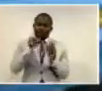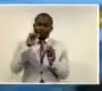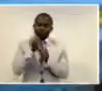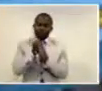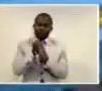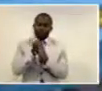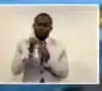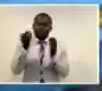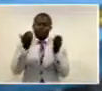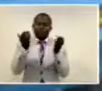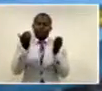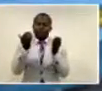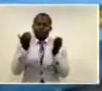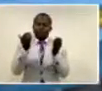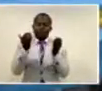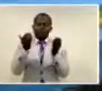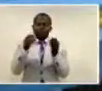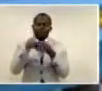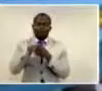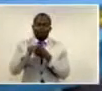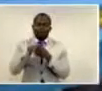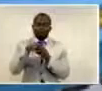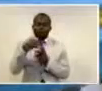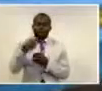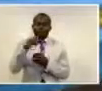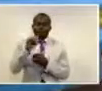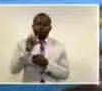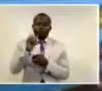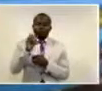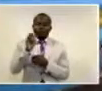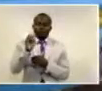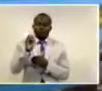babikora hehe muri gikombe hari